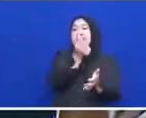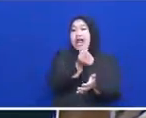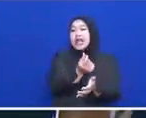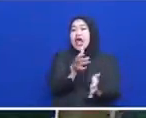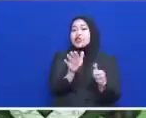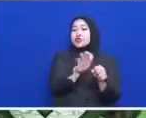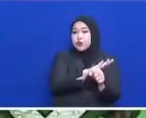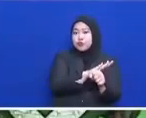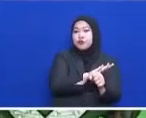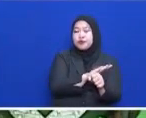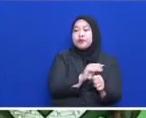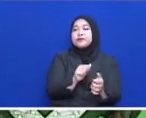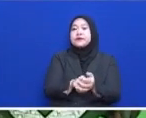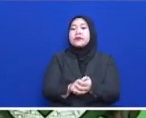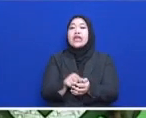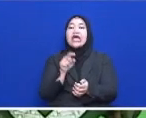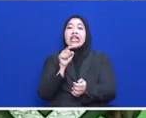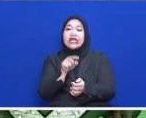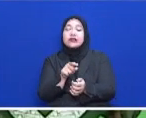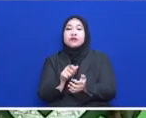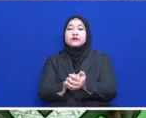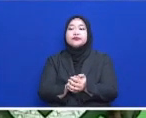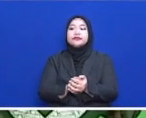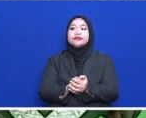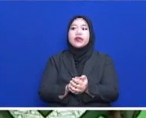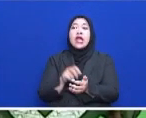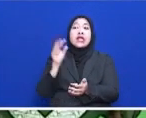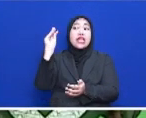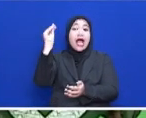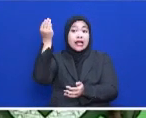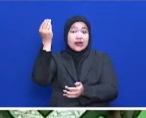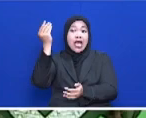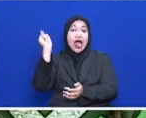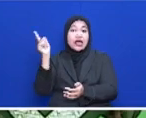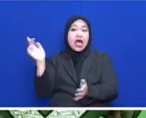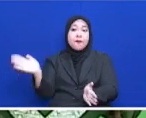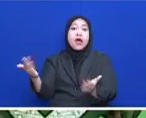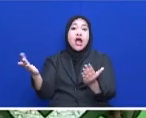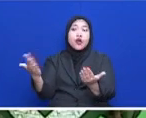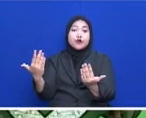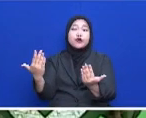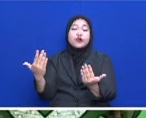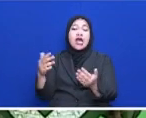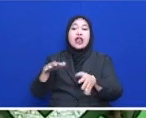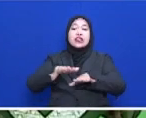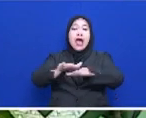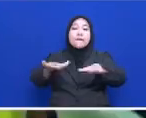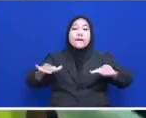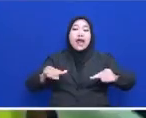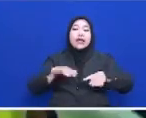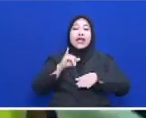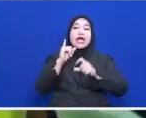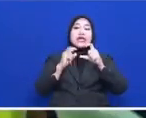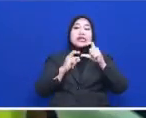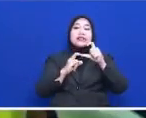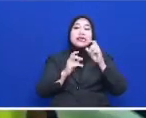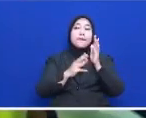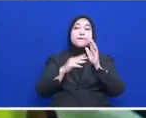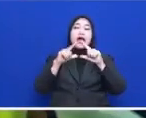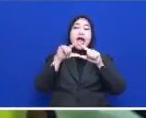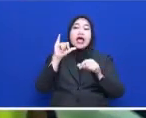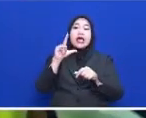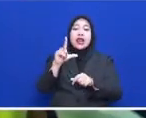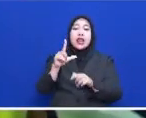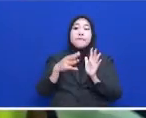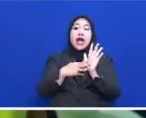Jadi kami membayangkan, saya beri contoh aja, di Jakarta kita bangun Taman Ismail Marzuki, yang hari ini kalau kita melihat Taman Ismail Marzuki, semua akan